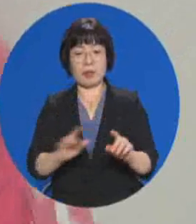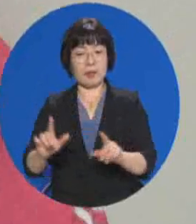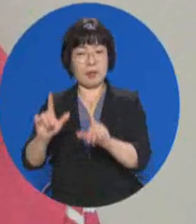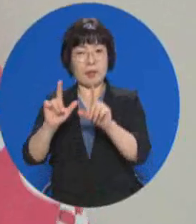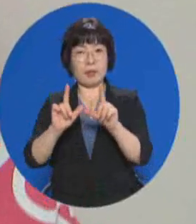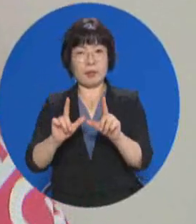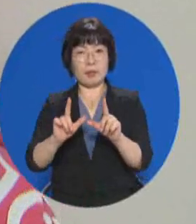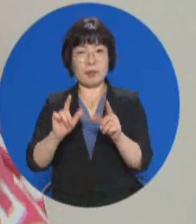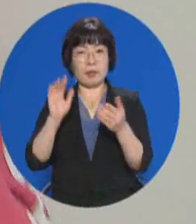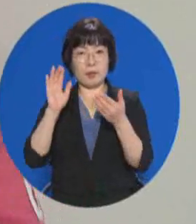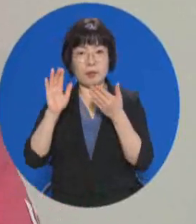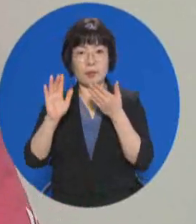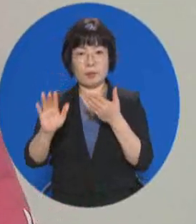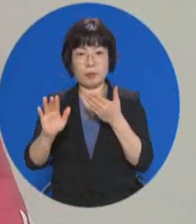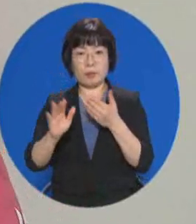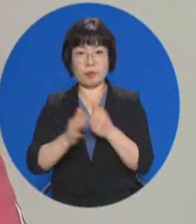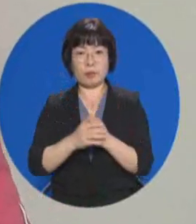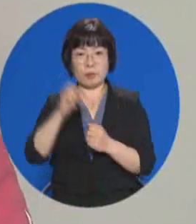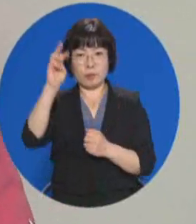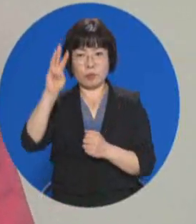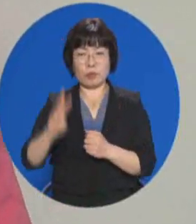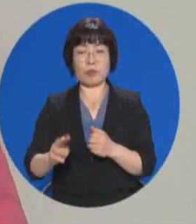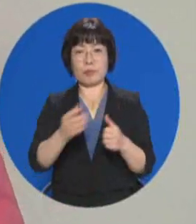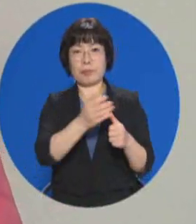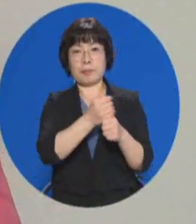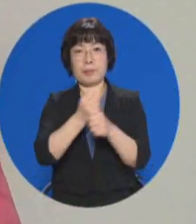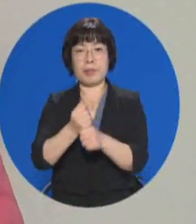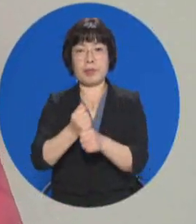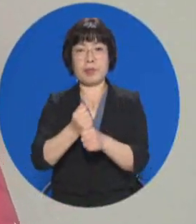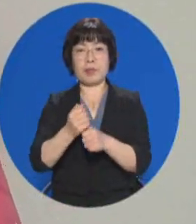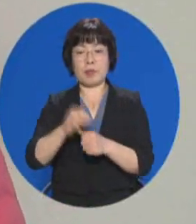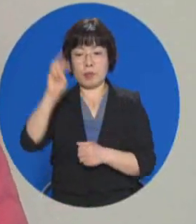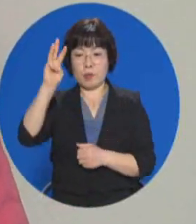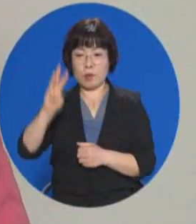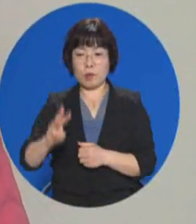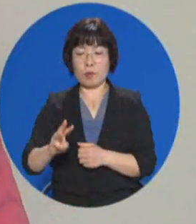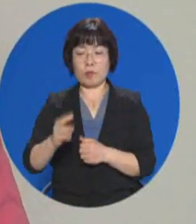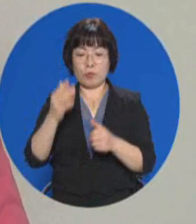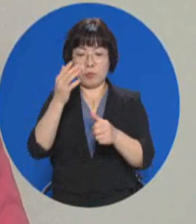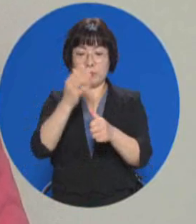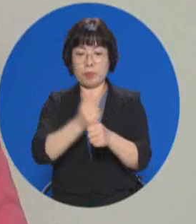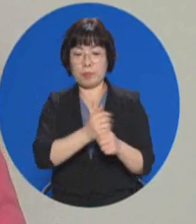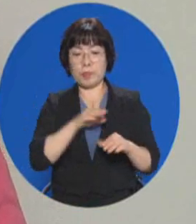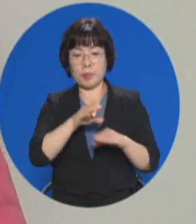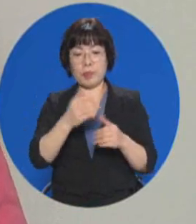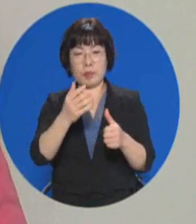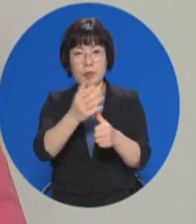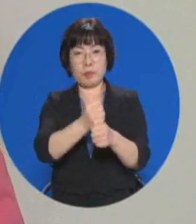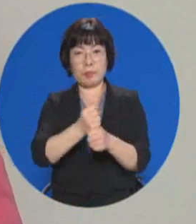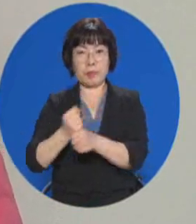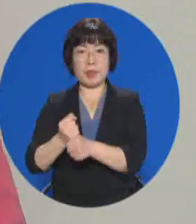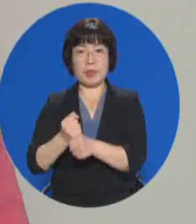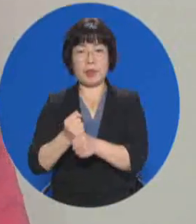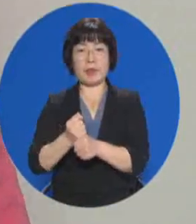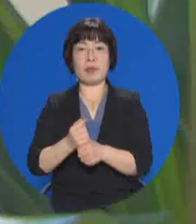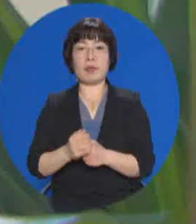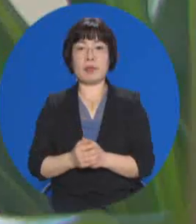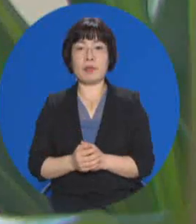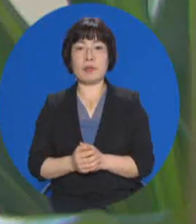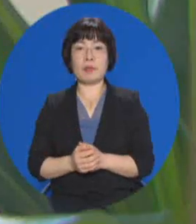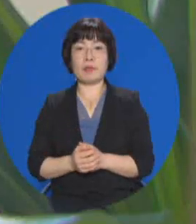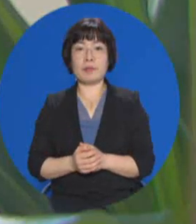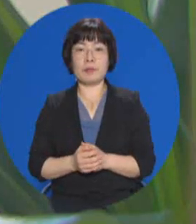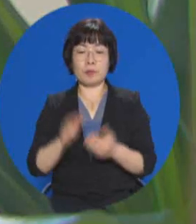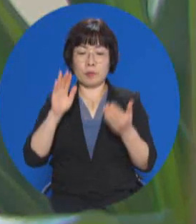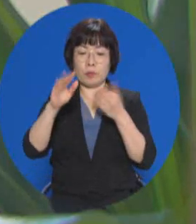있어. 그랬는데 강주에서 잡혀버렸어. 강주에서 차를 타고 가려다가 강주에 잡혀버렸어.